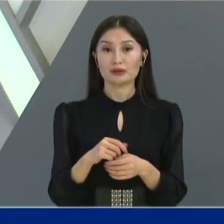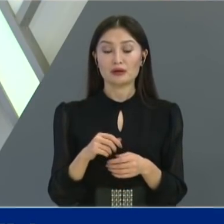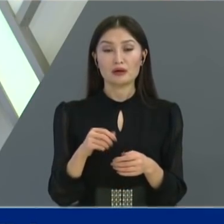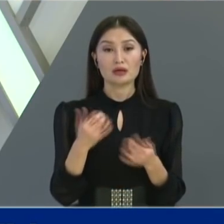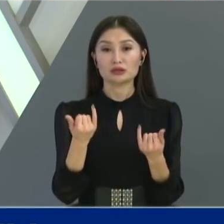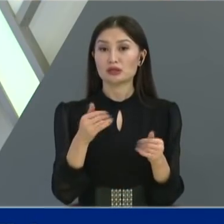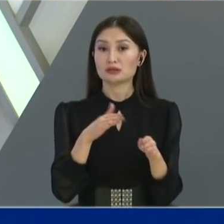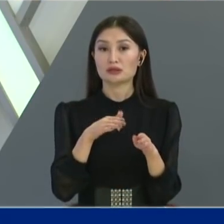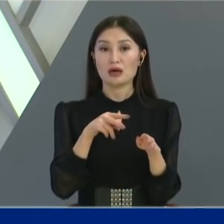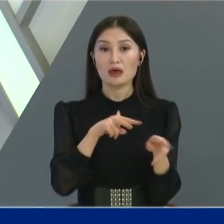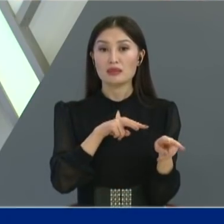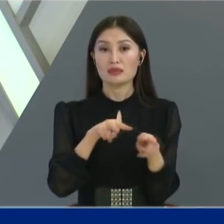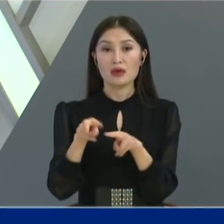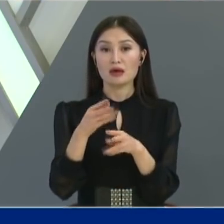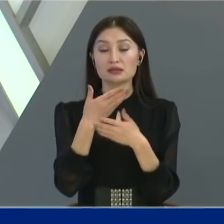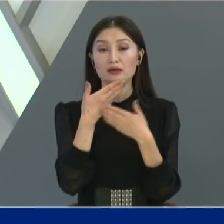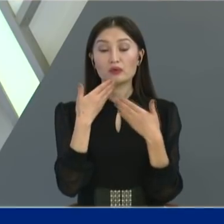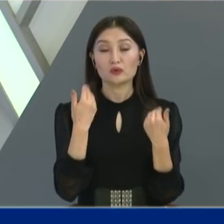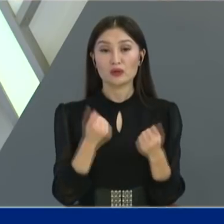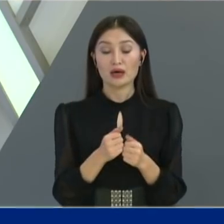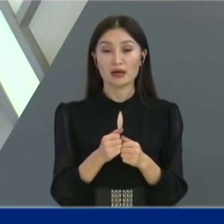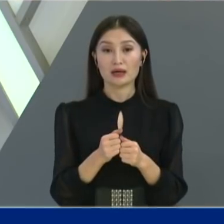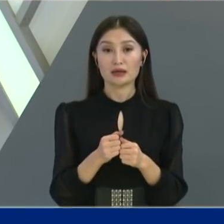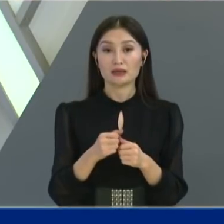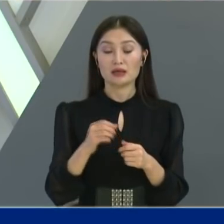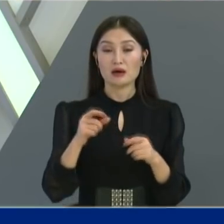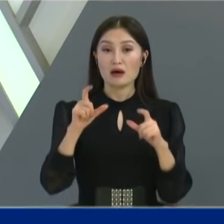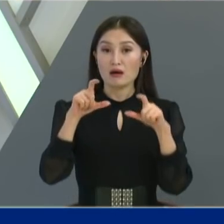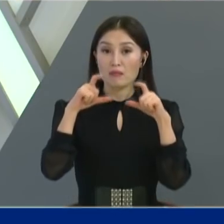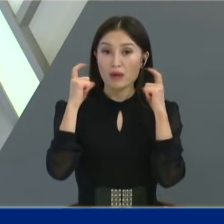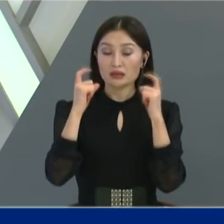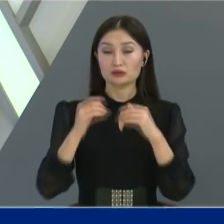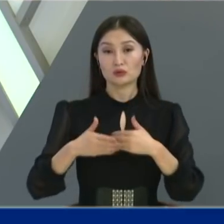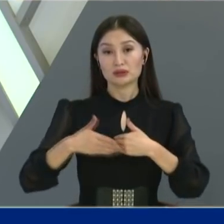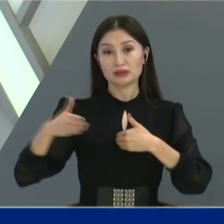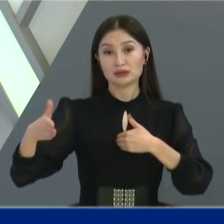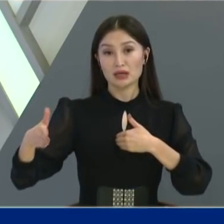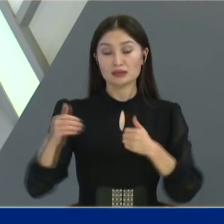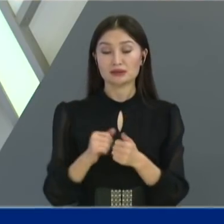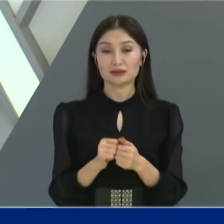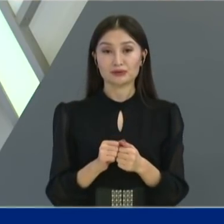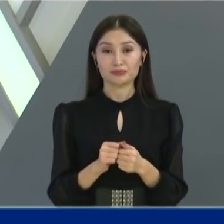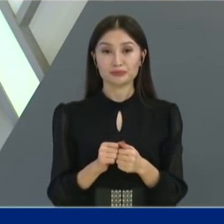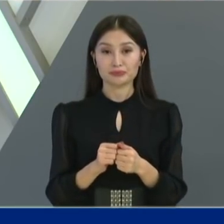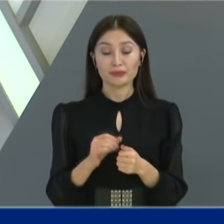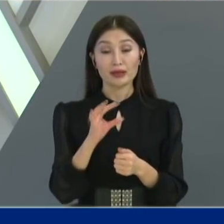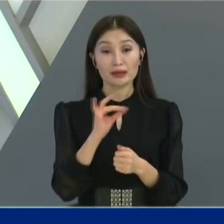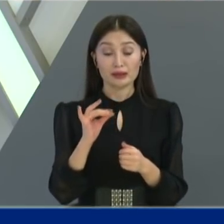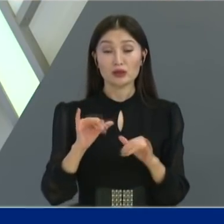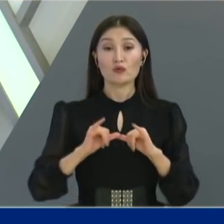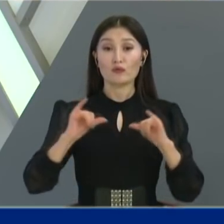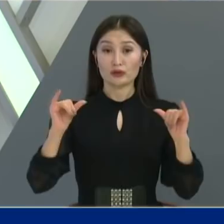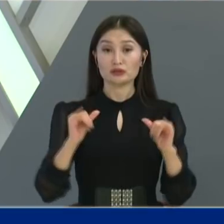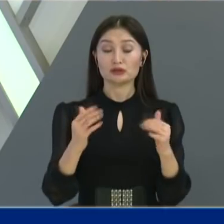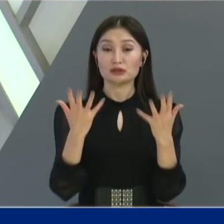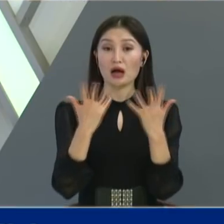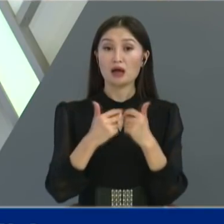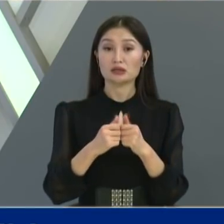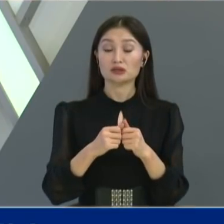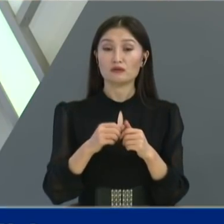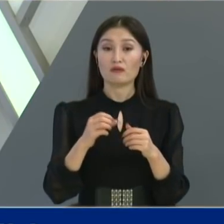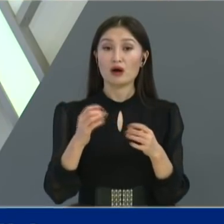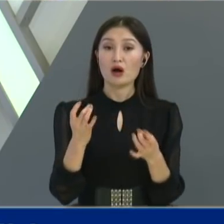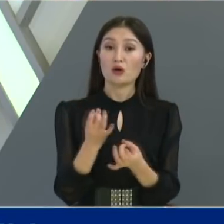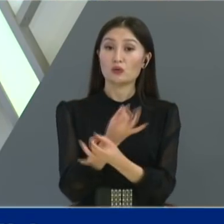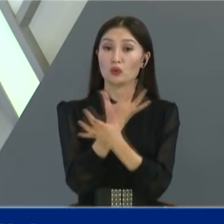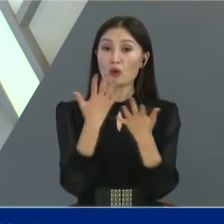соблюдать противоэпидемический режим, не стали соблюдать дистанцию, носить маски. И увеличилось количество тоев. То есть